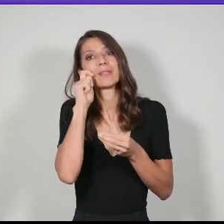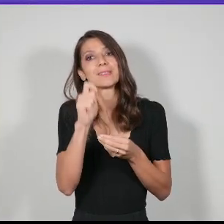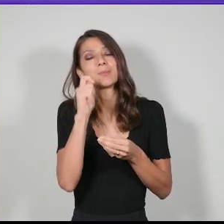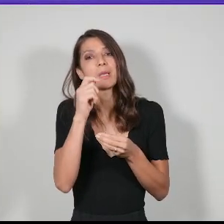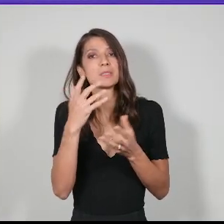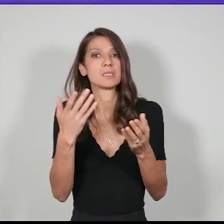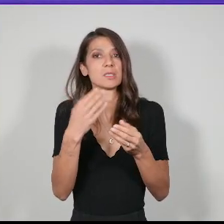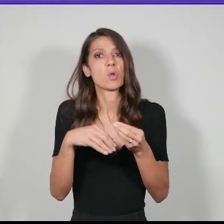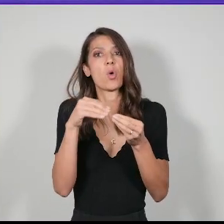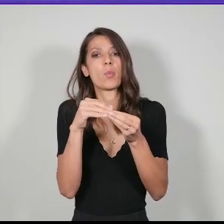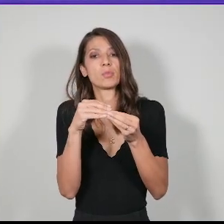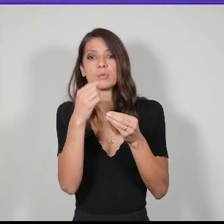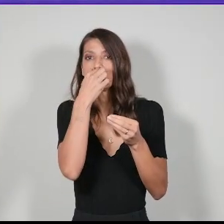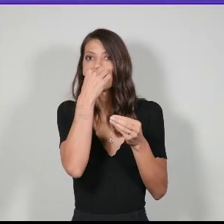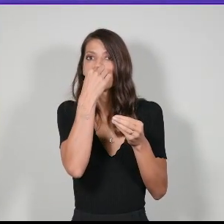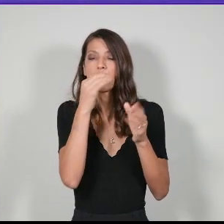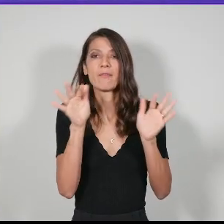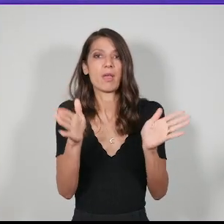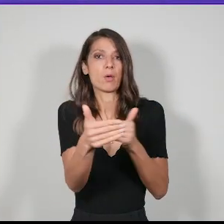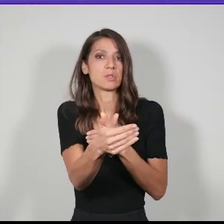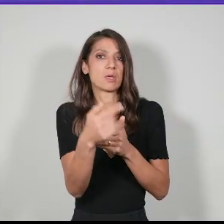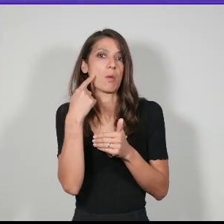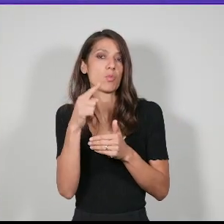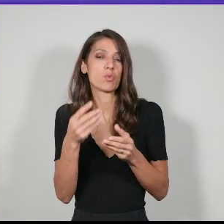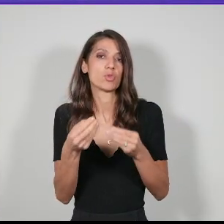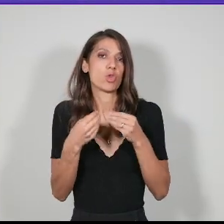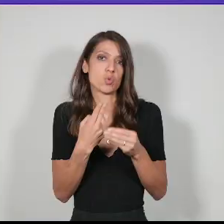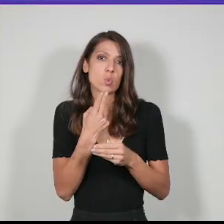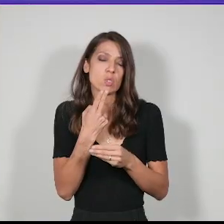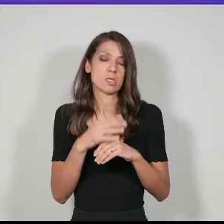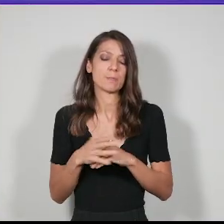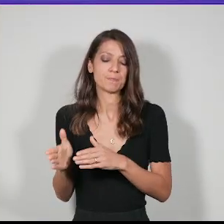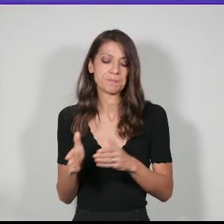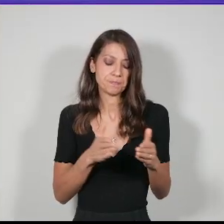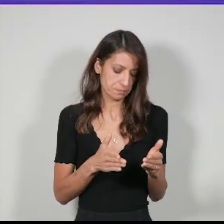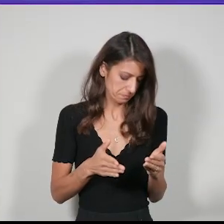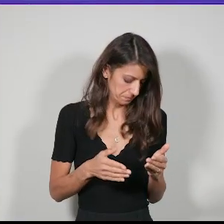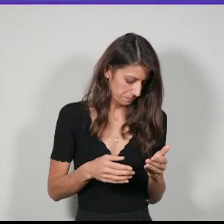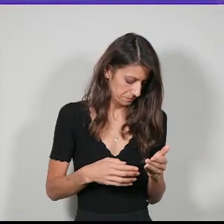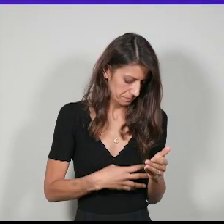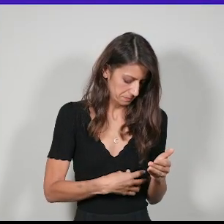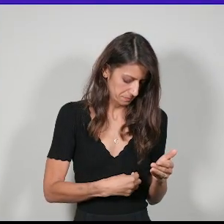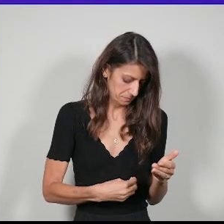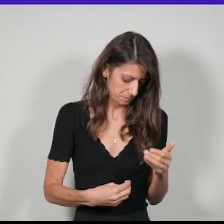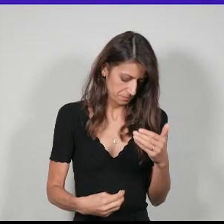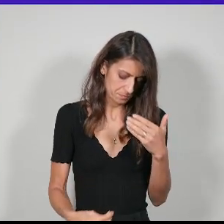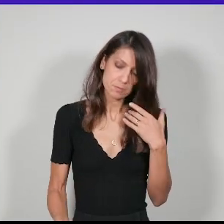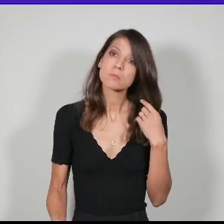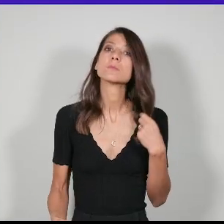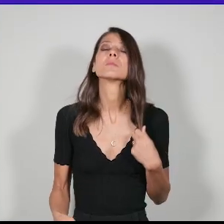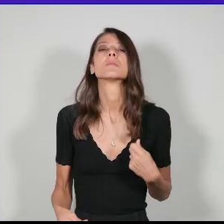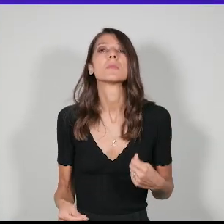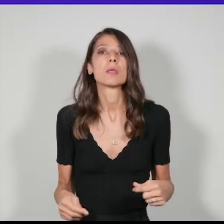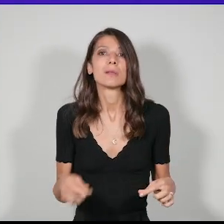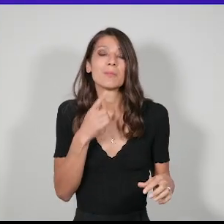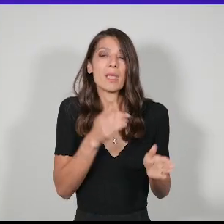dans le cas du handicap pour que ce soit véritablement utile. Ensuite, moi, ce qui me semble quand même... Est-ce qu'on ne va pas avoir des case managers beaucoup et tout de